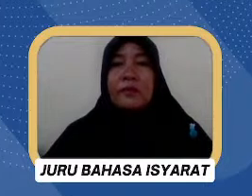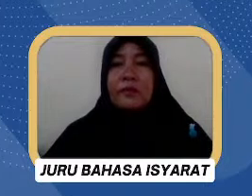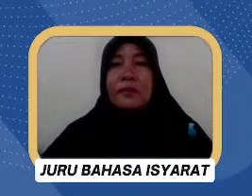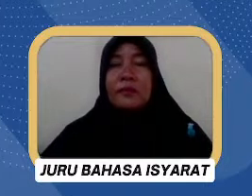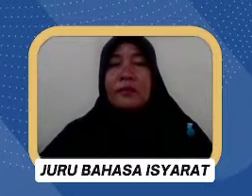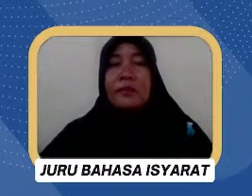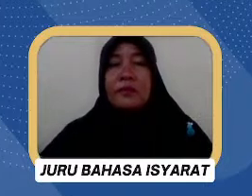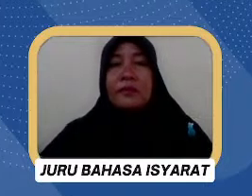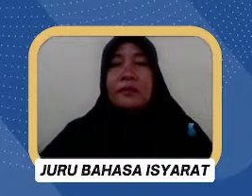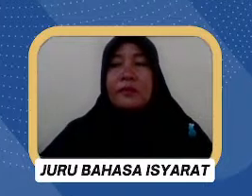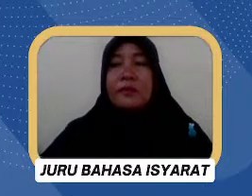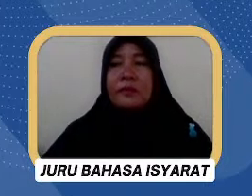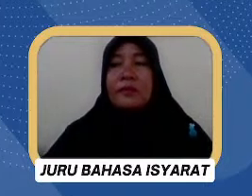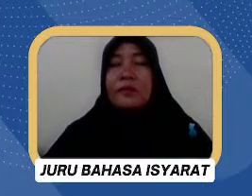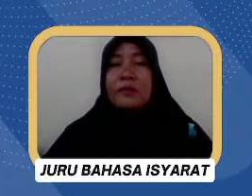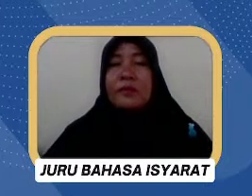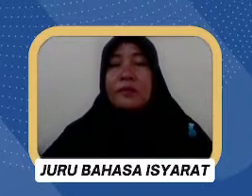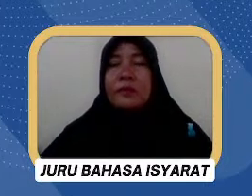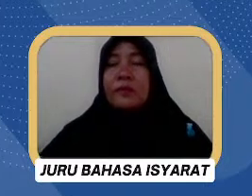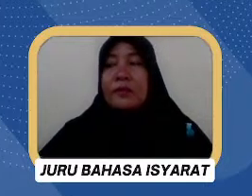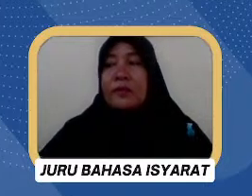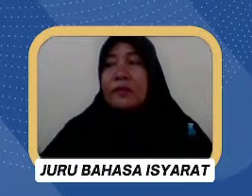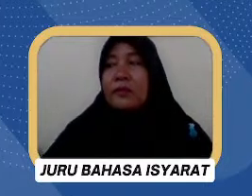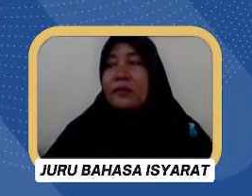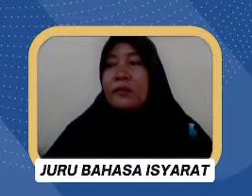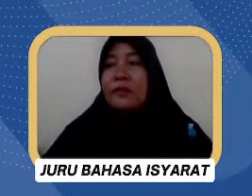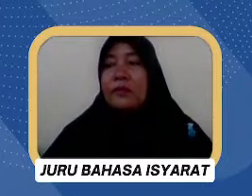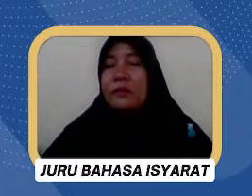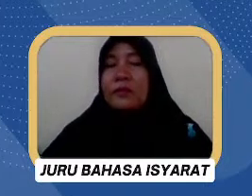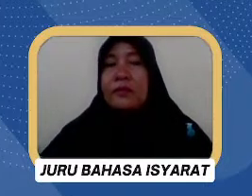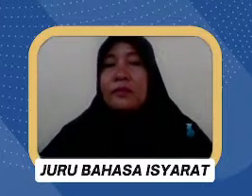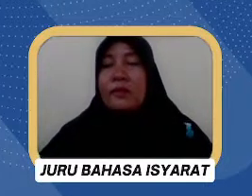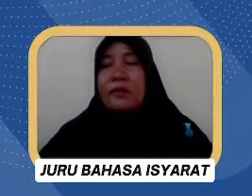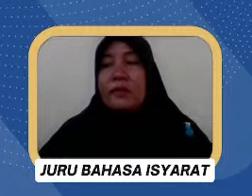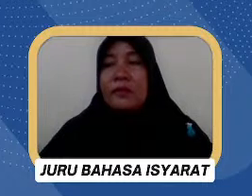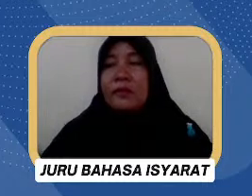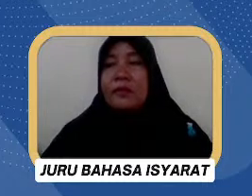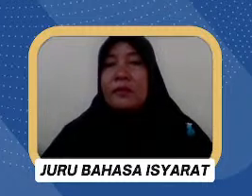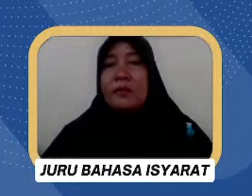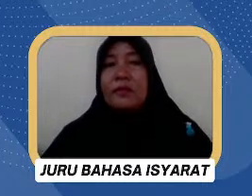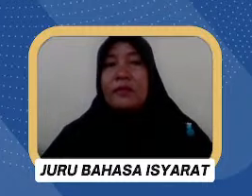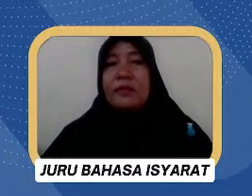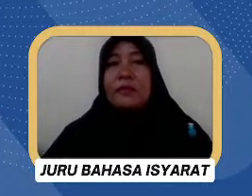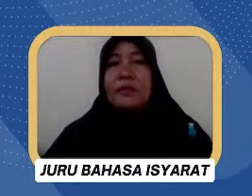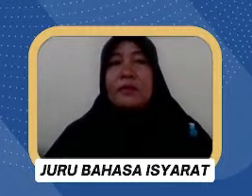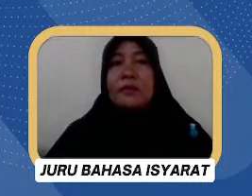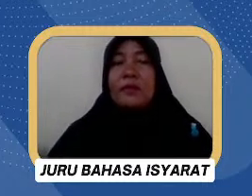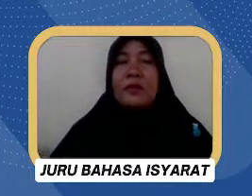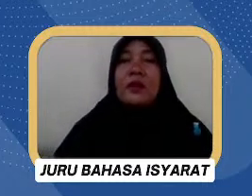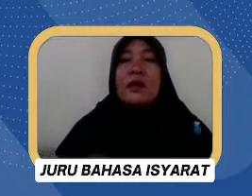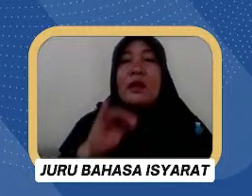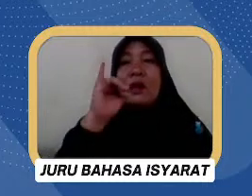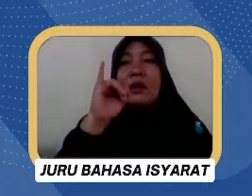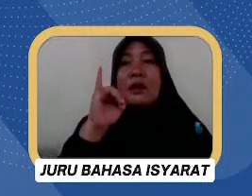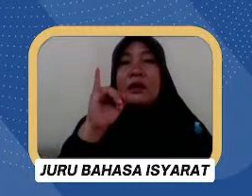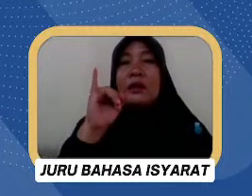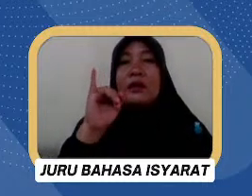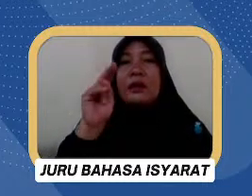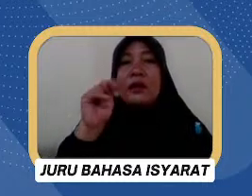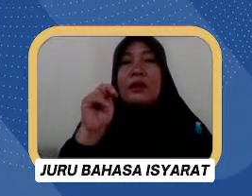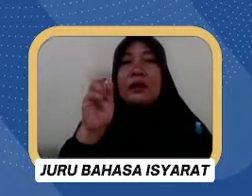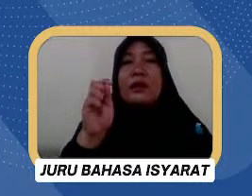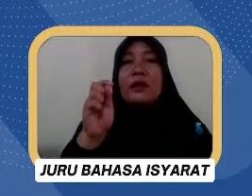kedua adalah yang berkaitan dengan tadi tanggung jawab, yang ketiga adalah integritas, integras